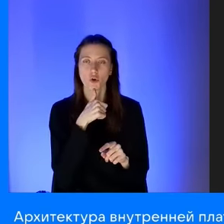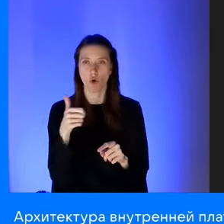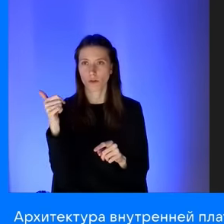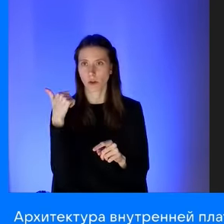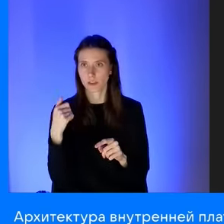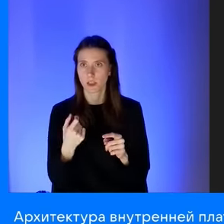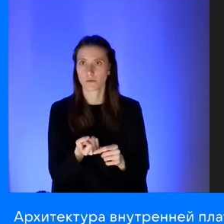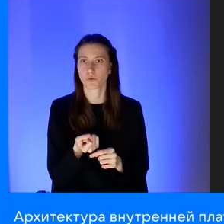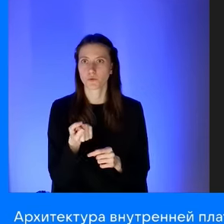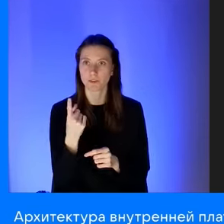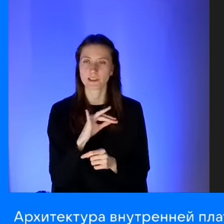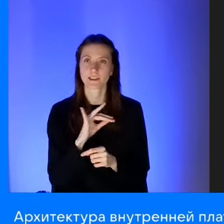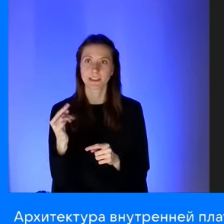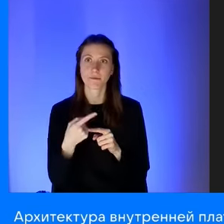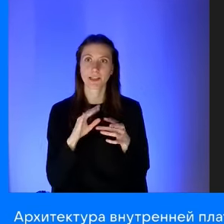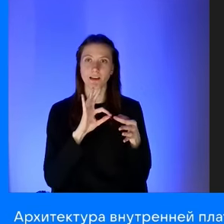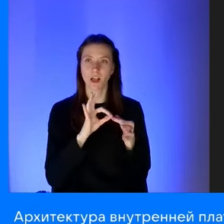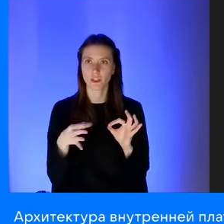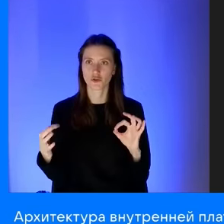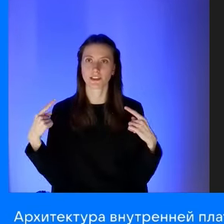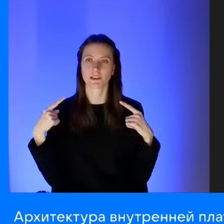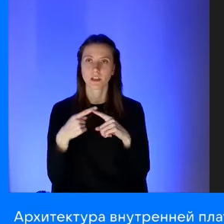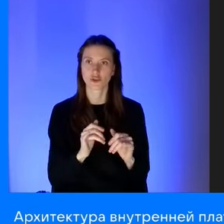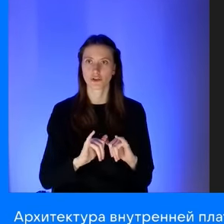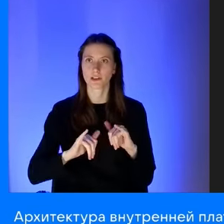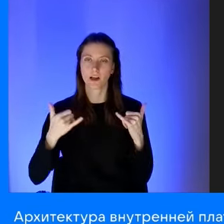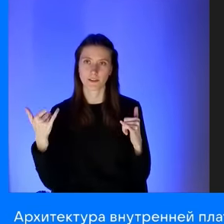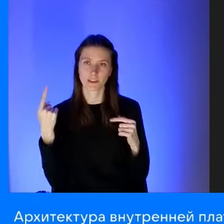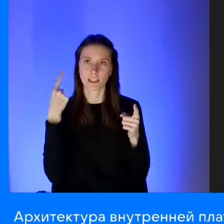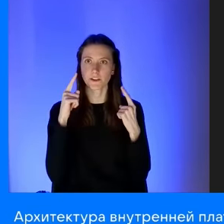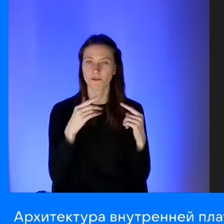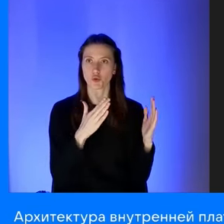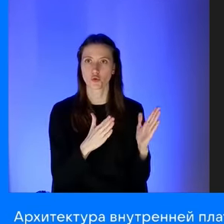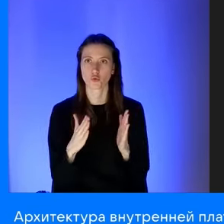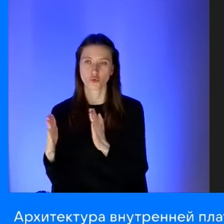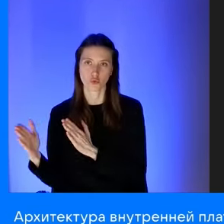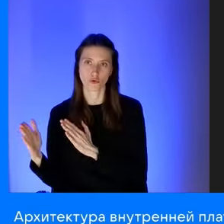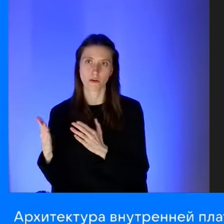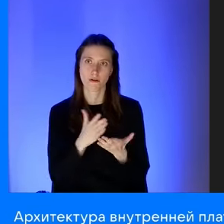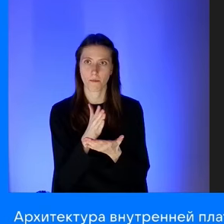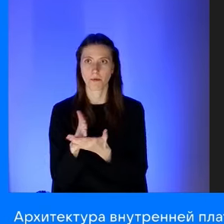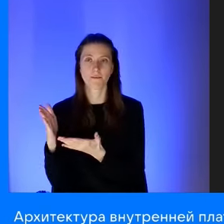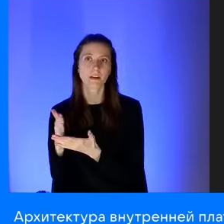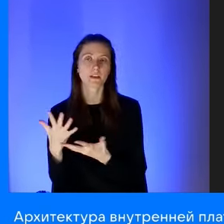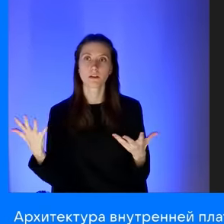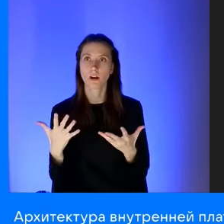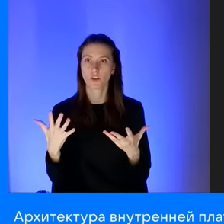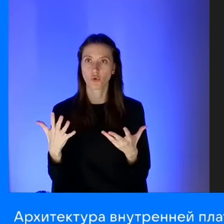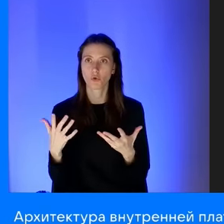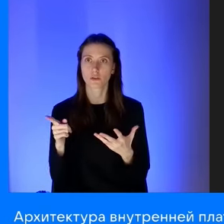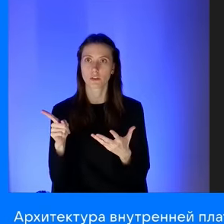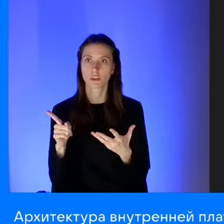И на самом деле это логическое технологическое развитие инфраструктурных направлений которое там за собой влечёт